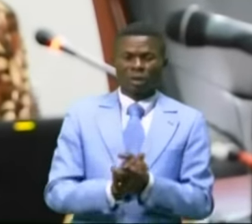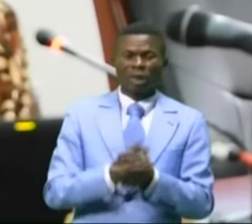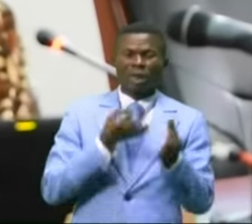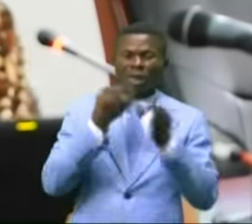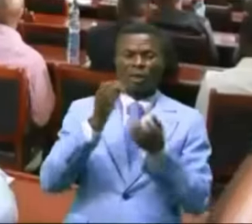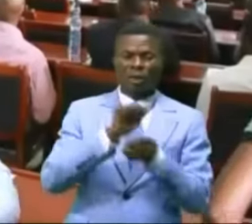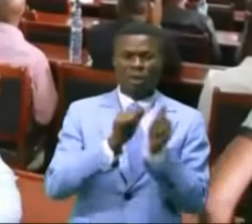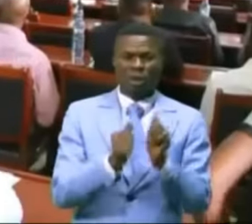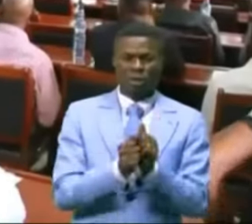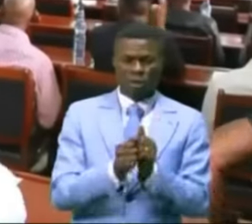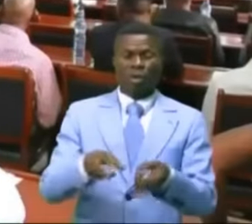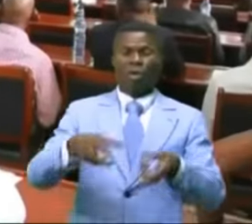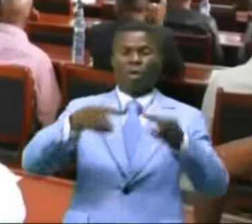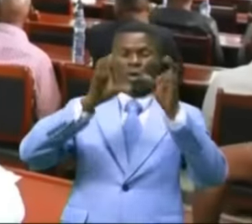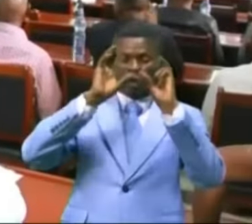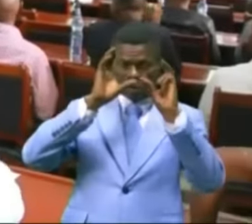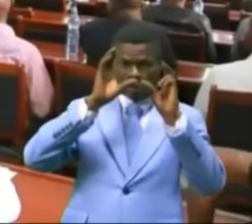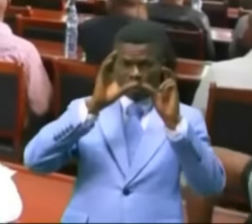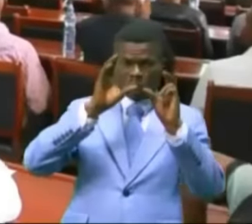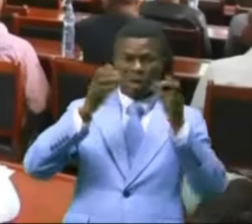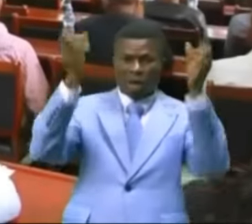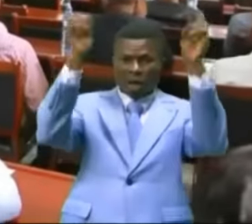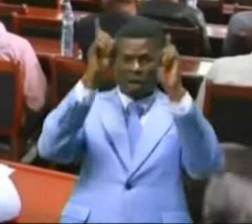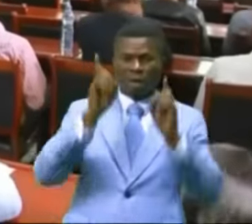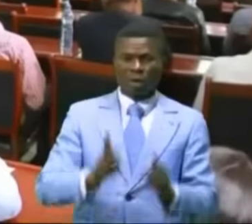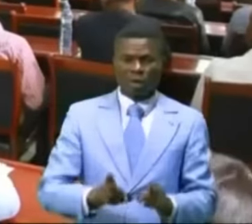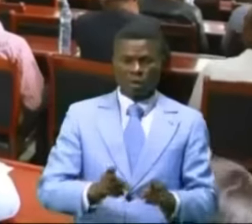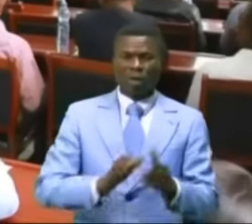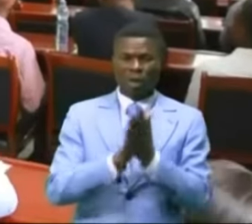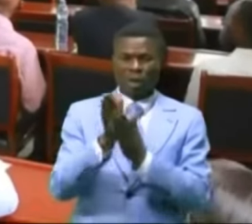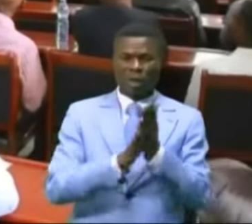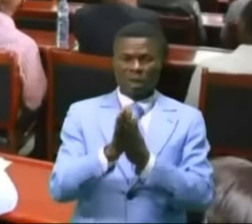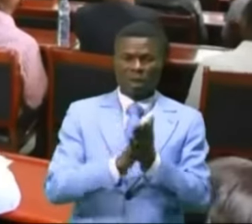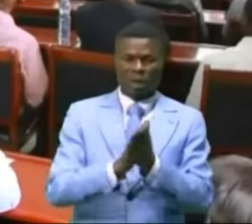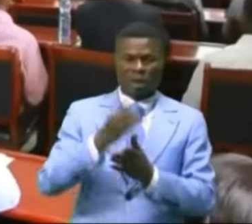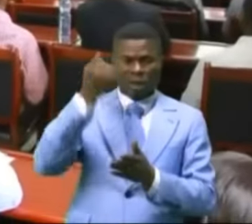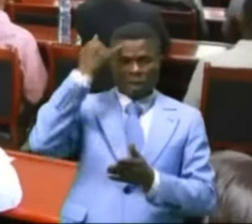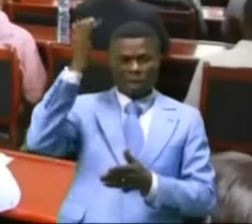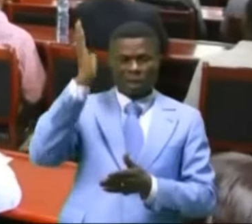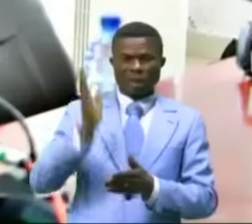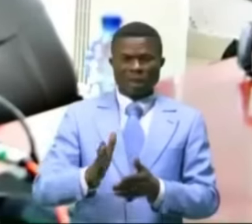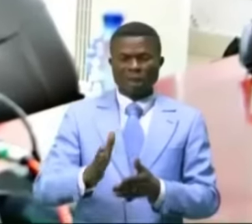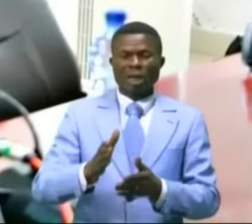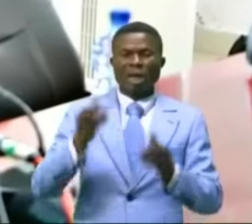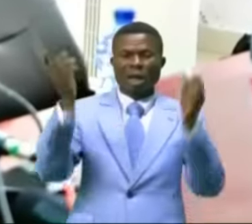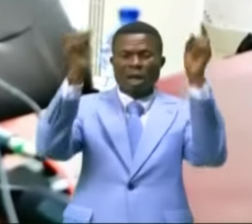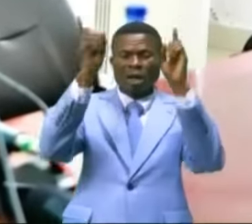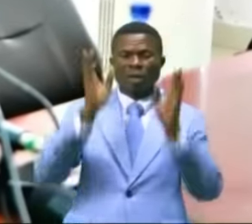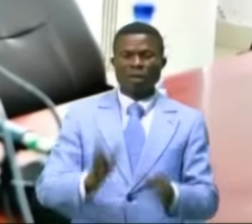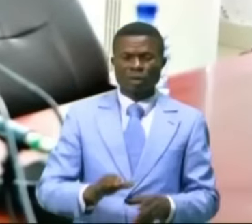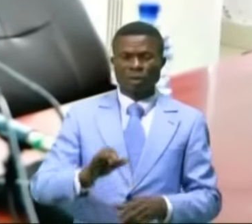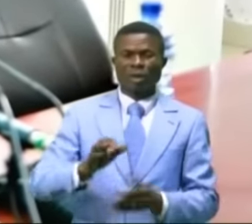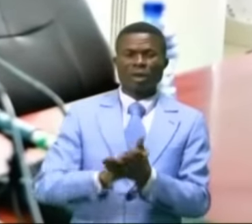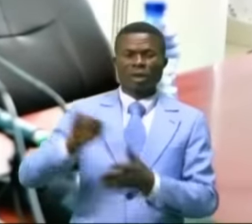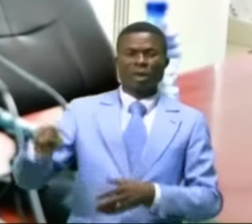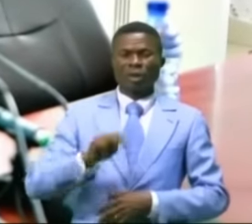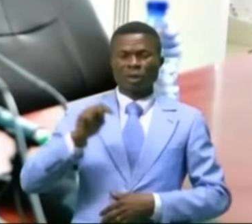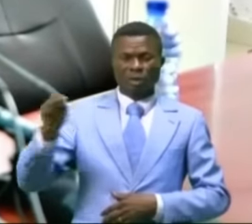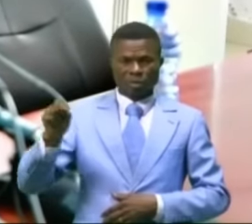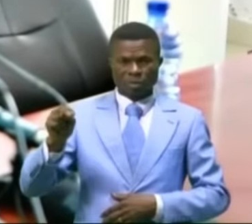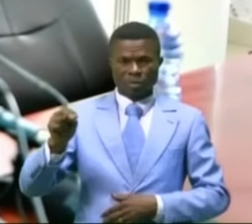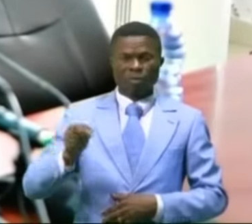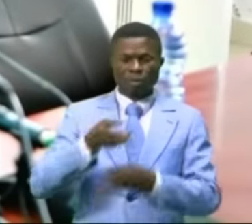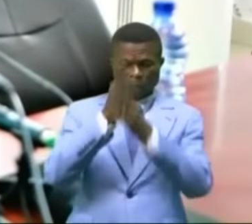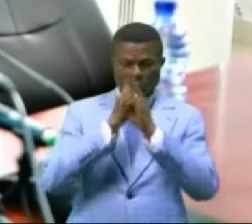penché sur l'éveil et réveil de l'Afrique en s'appuyant sur les grands penseurs africains. Jean Chakachi Pamba a eu